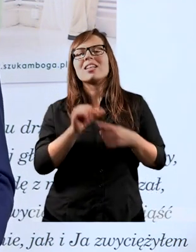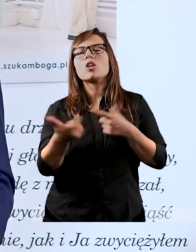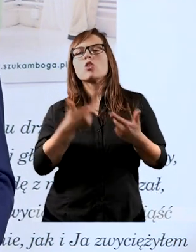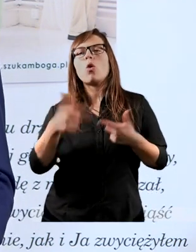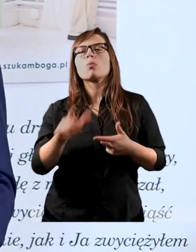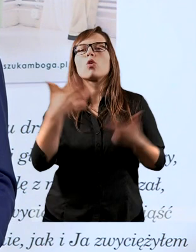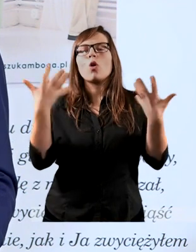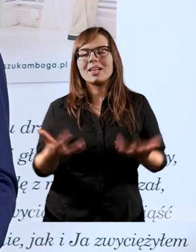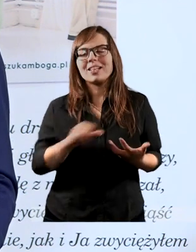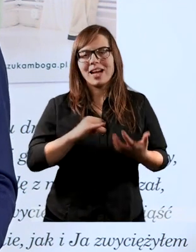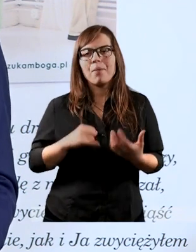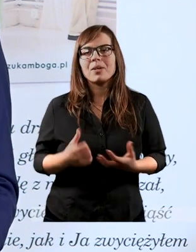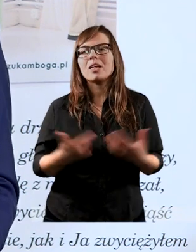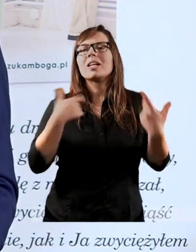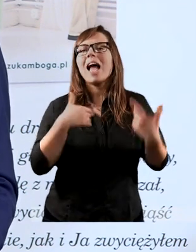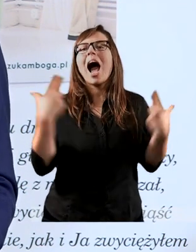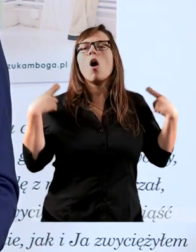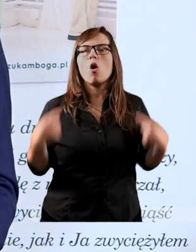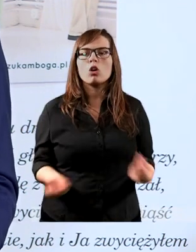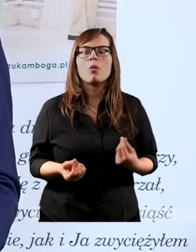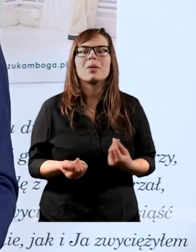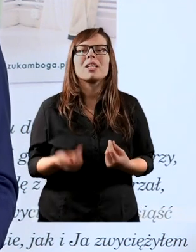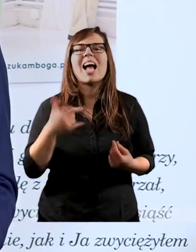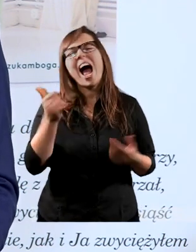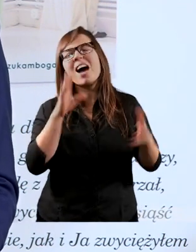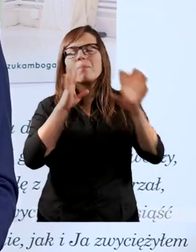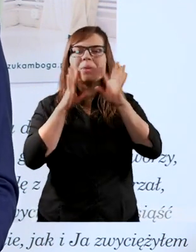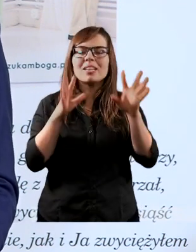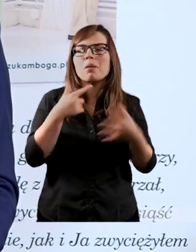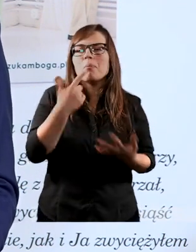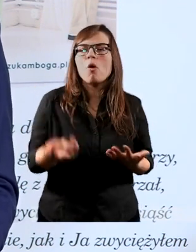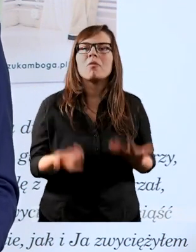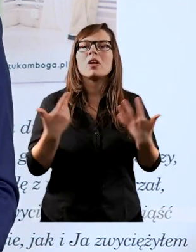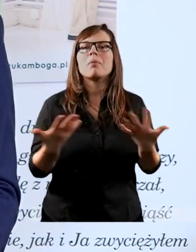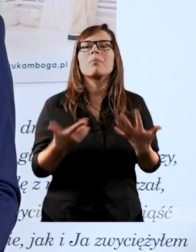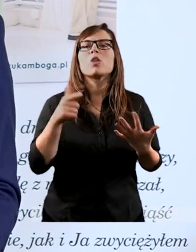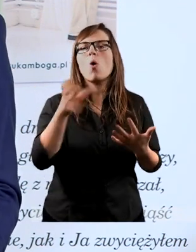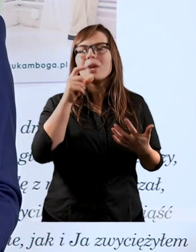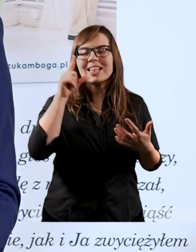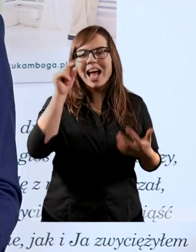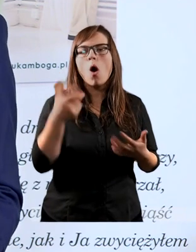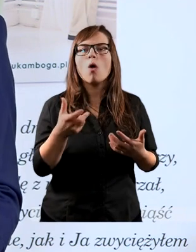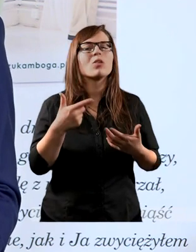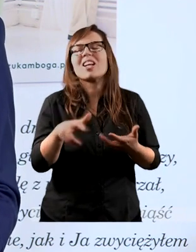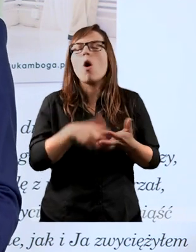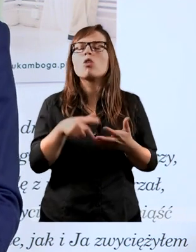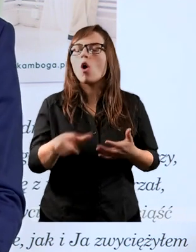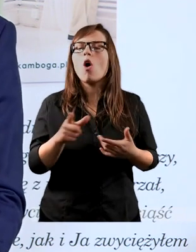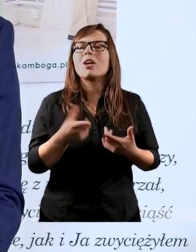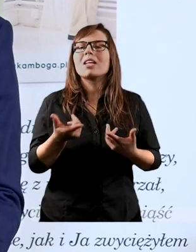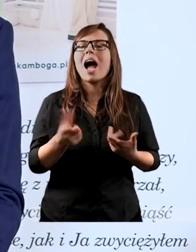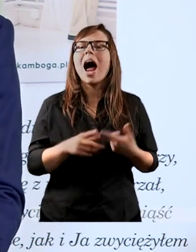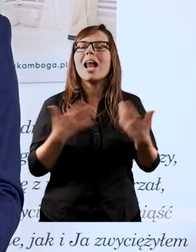chceta. Ja osobiście jakby nie polemizuję z całą ideologią Jurka Owsiaka, bo to nie o to chodzi.